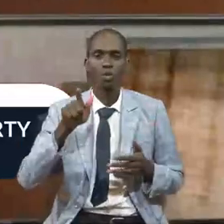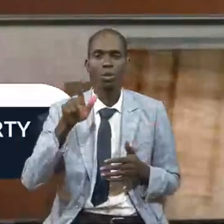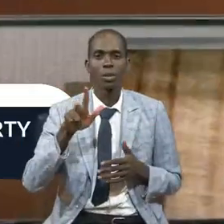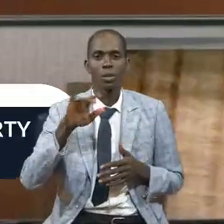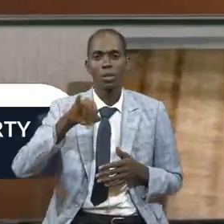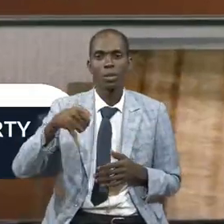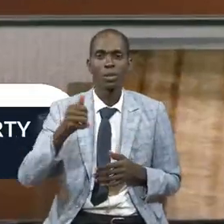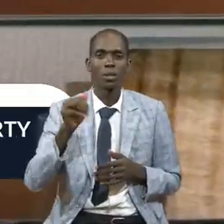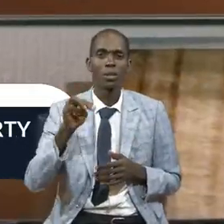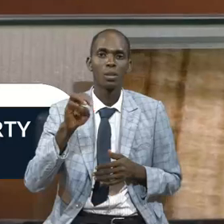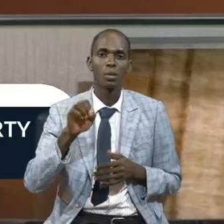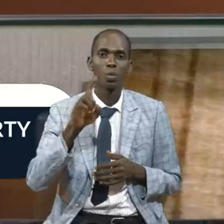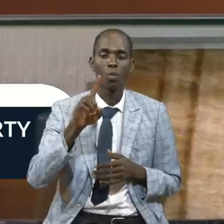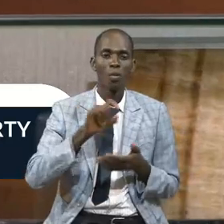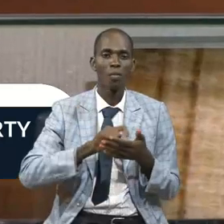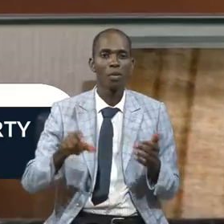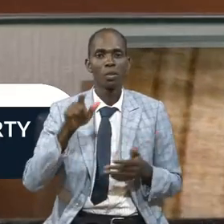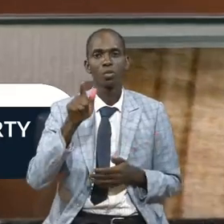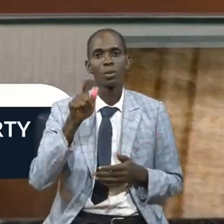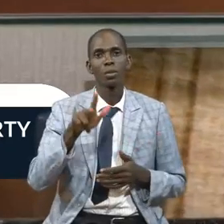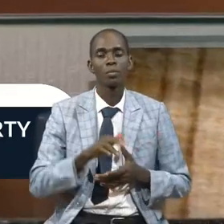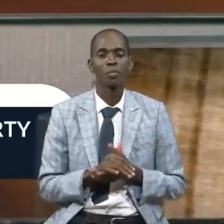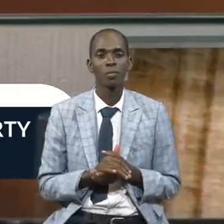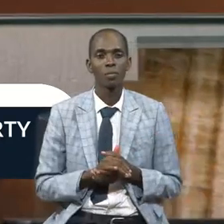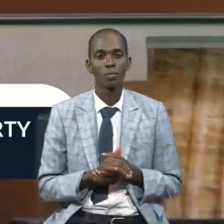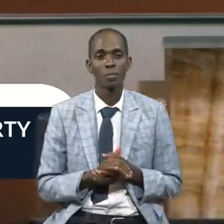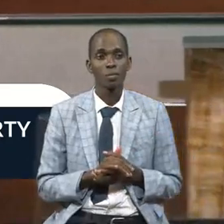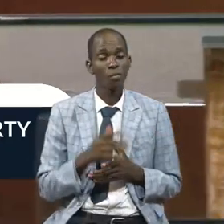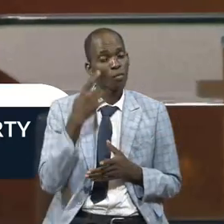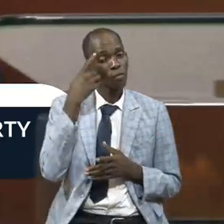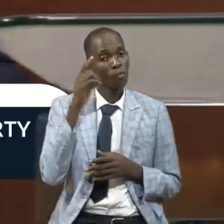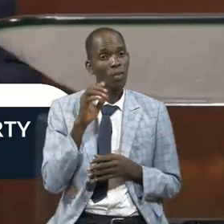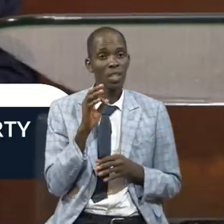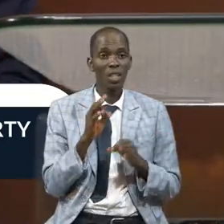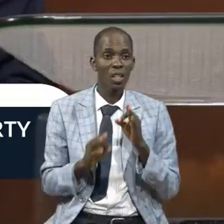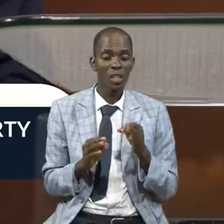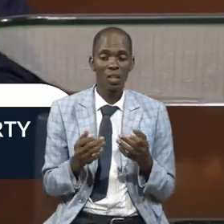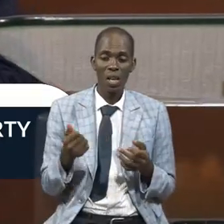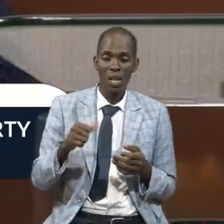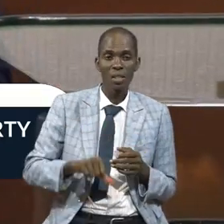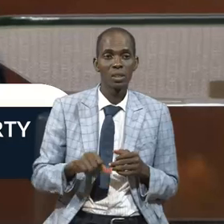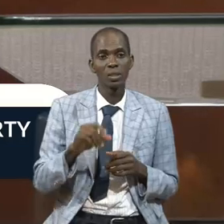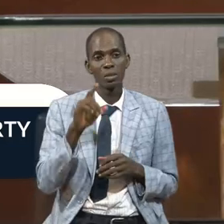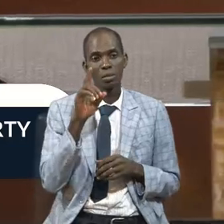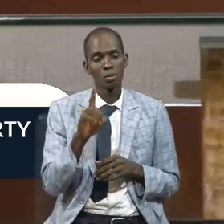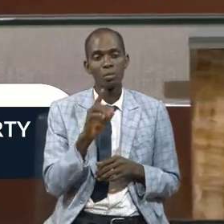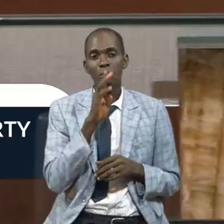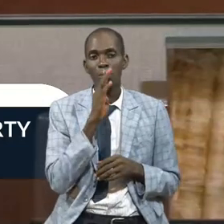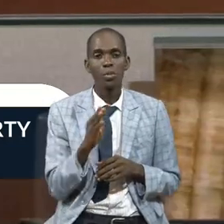verset 23. Jacques 2, 23. Ainsi s'accomplit ce que